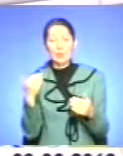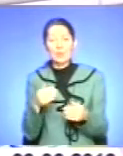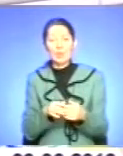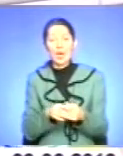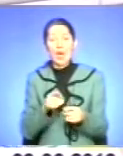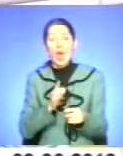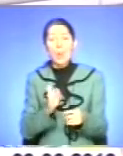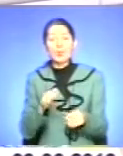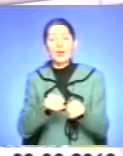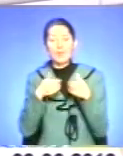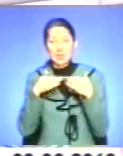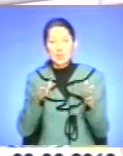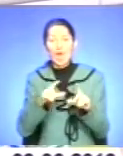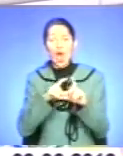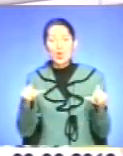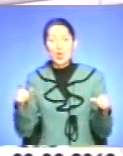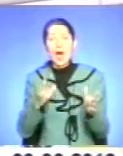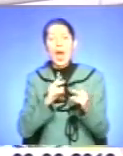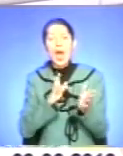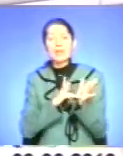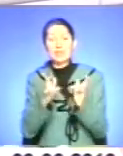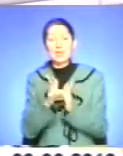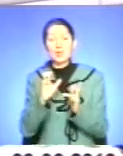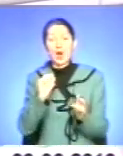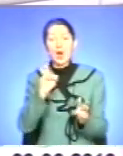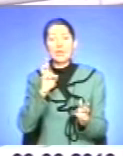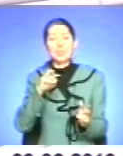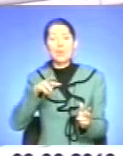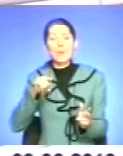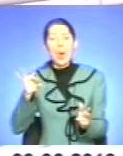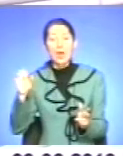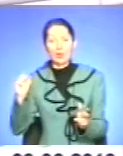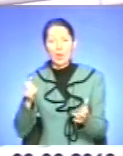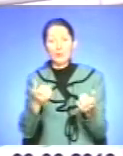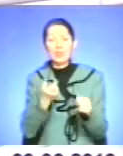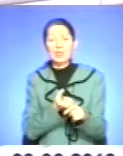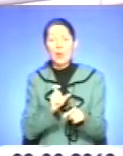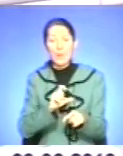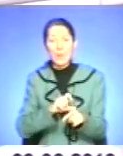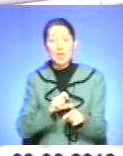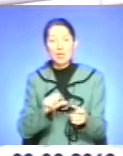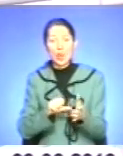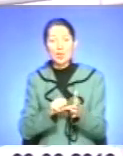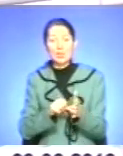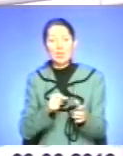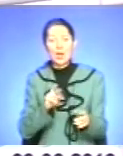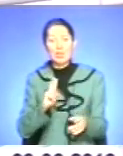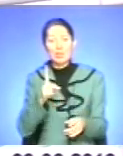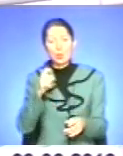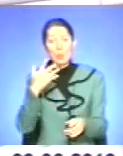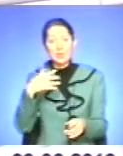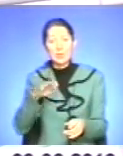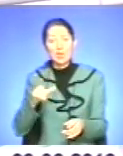християнського аніматора. В школі християнського аніматора цього року взяло участь більше ніж 150 людей, і вони